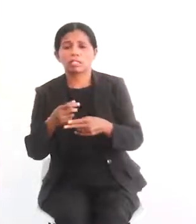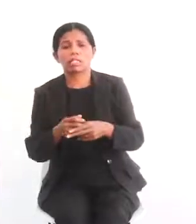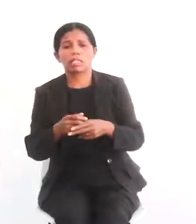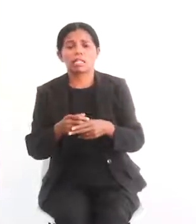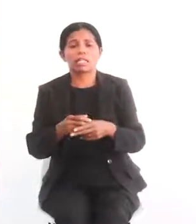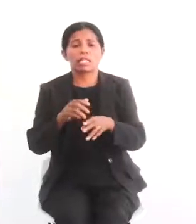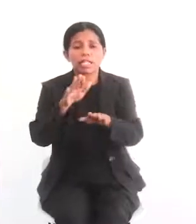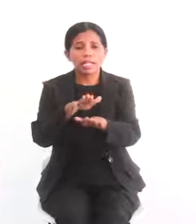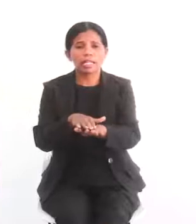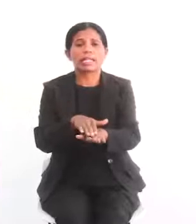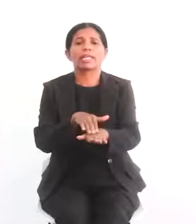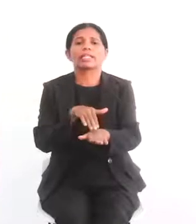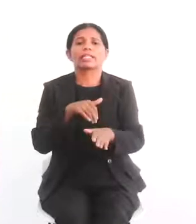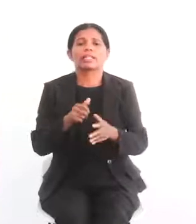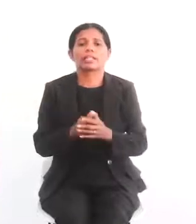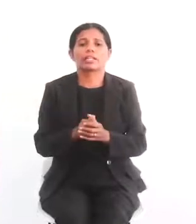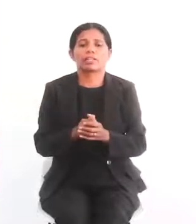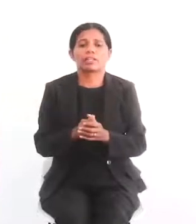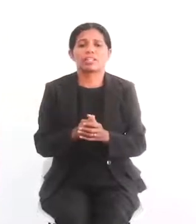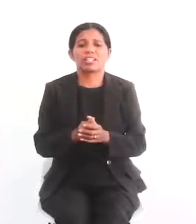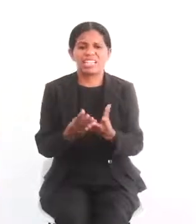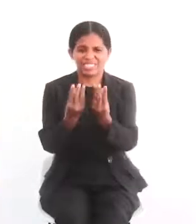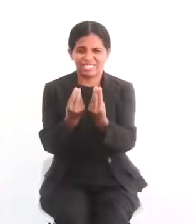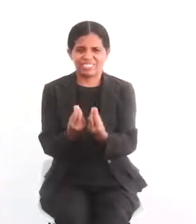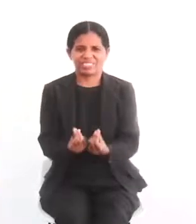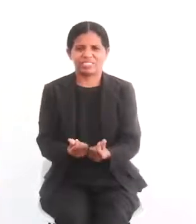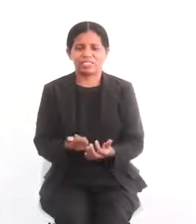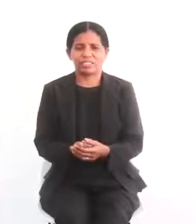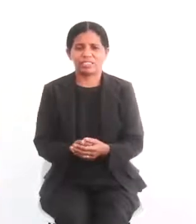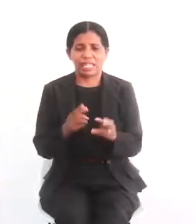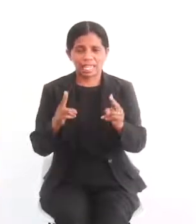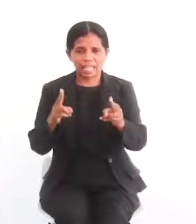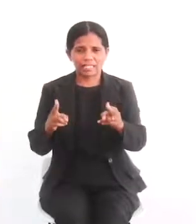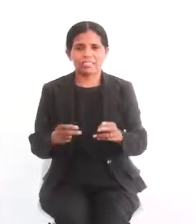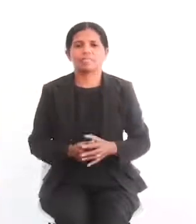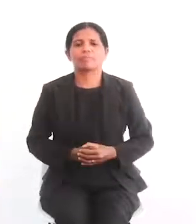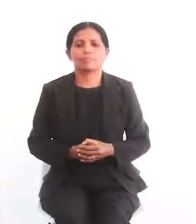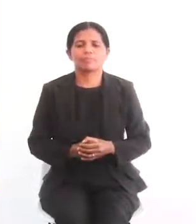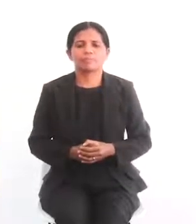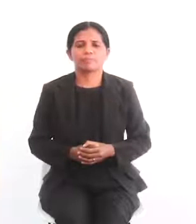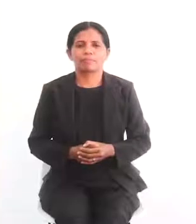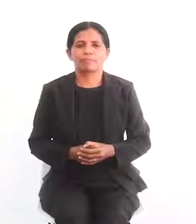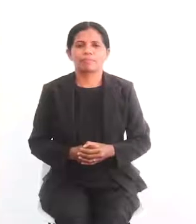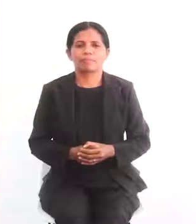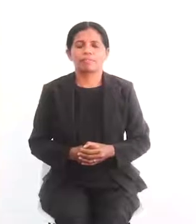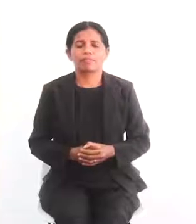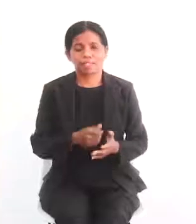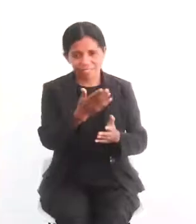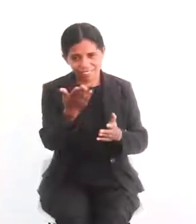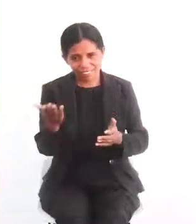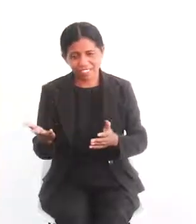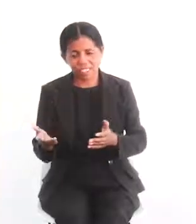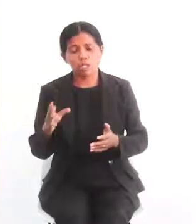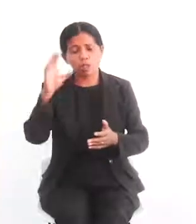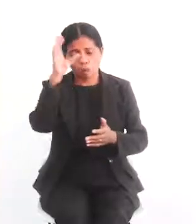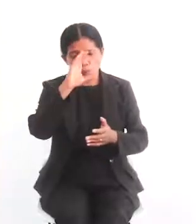Neik-neik. Dodok. Lalais. Alin sira,